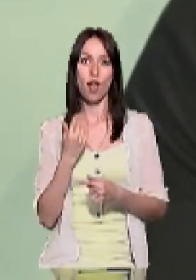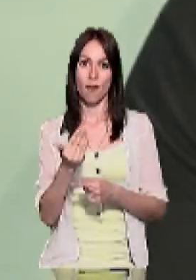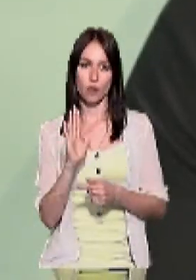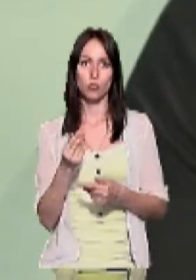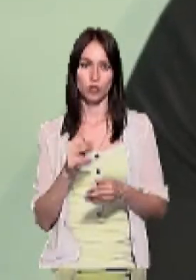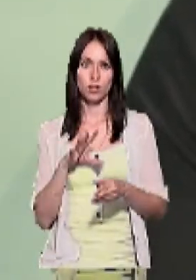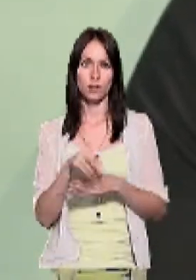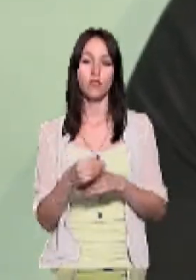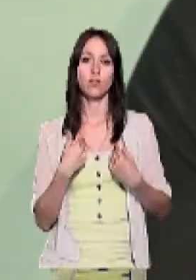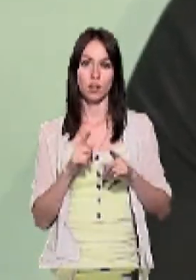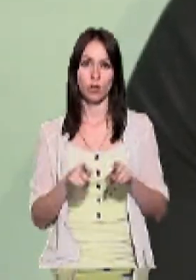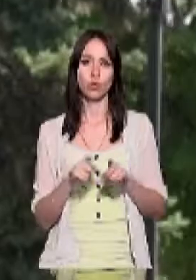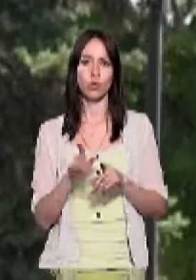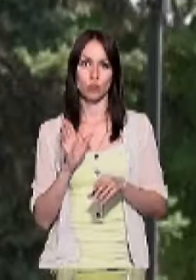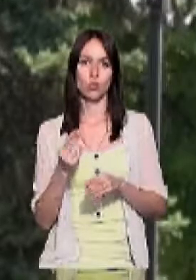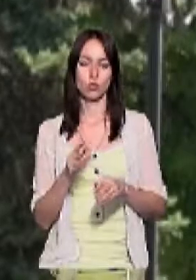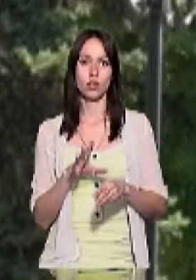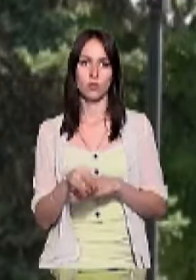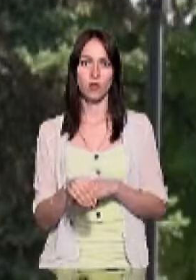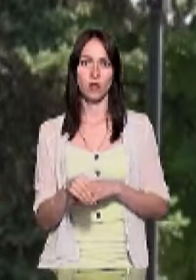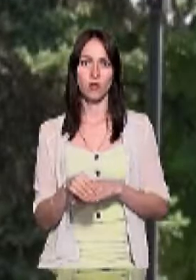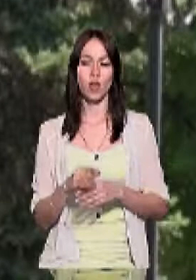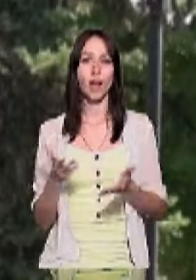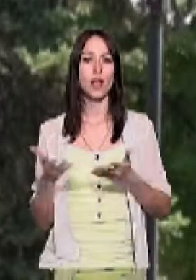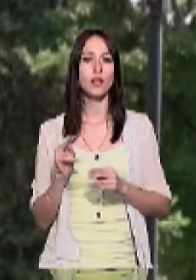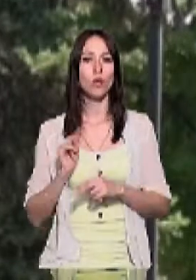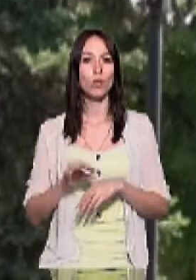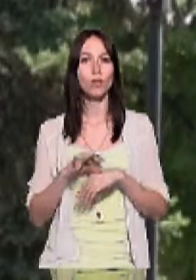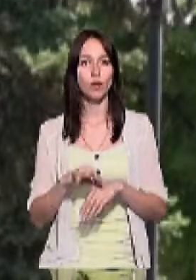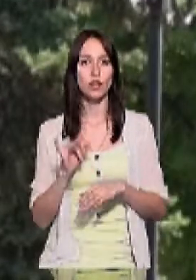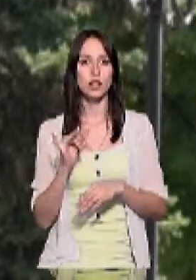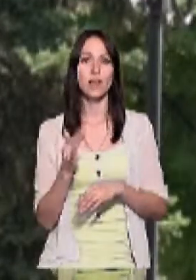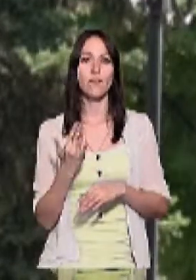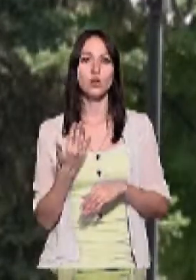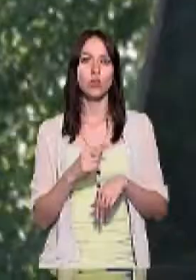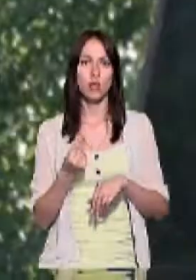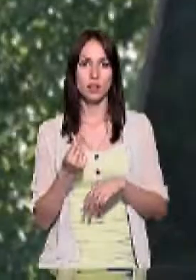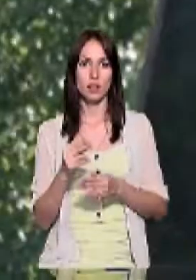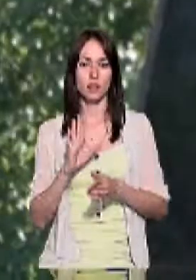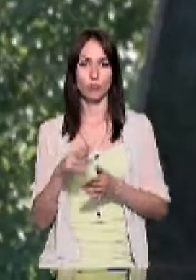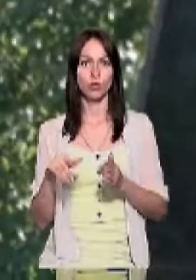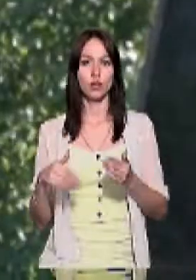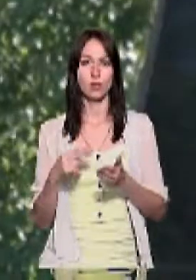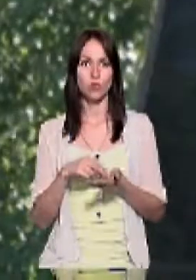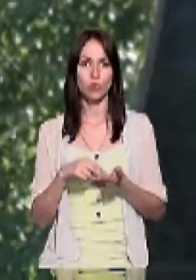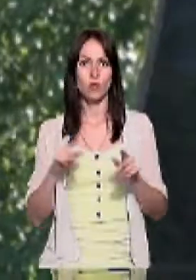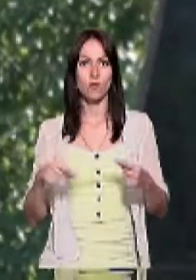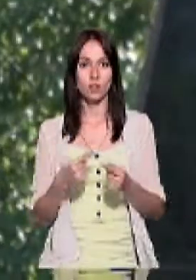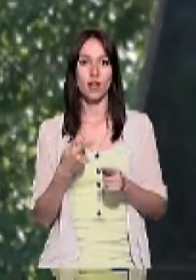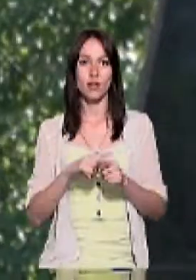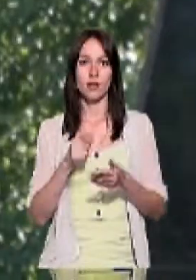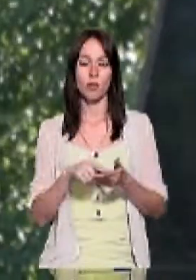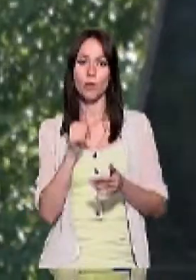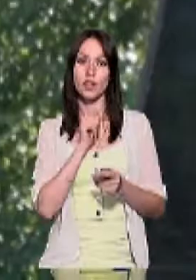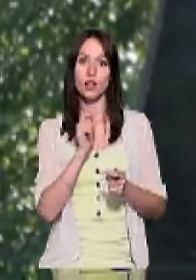це? Я теж буду вкладати. Які роботи проводитимуть та у скільки обійдеться відновлення – ці питання ми намагалися поставити